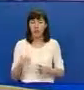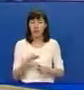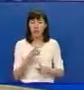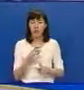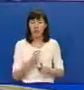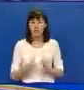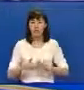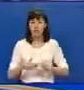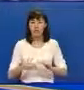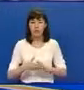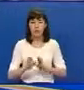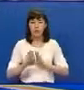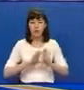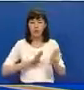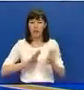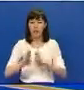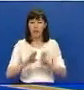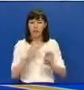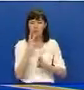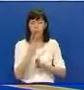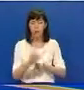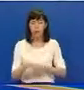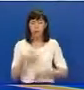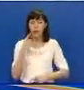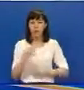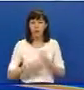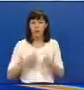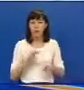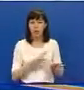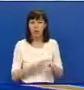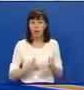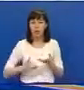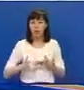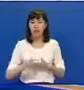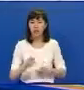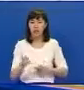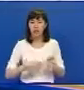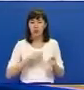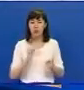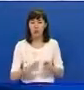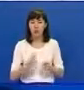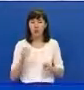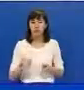шақыратын театрландырылған қойылым көрсетіліп, дәстүрлі шараға жиналғандар ұйымдастырушылыққа